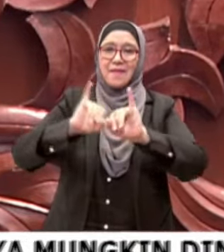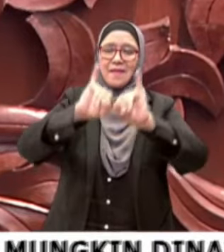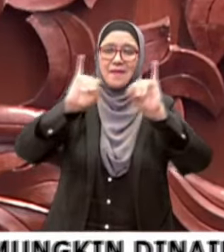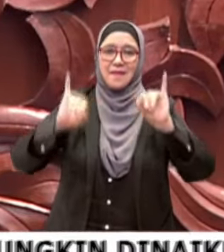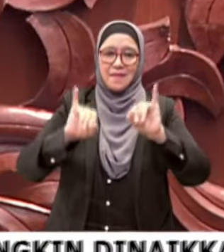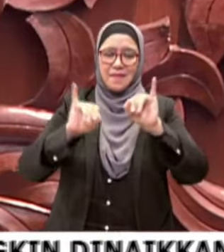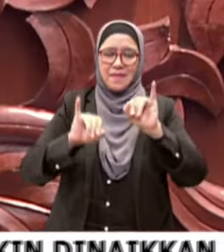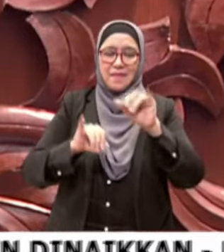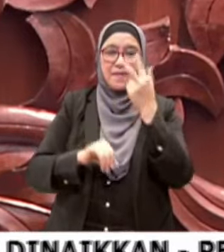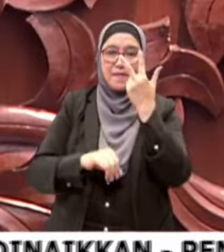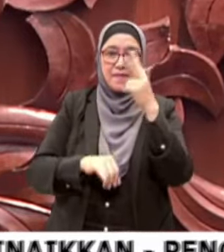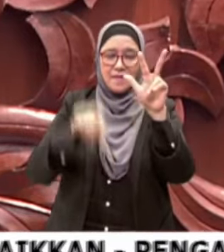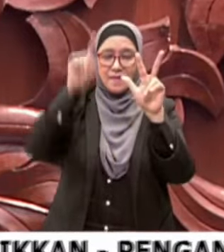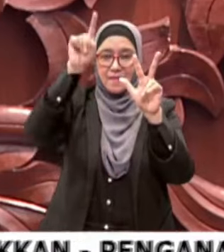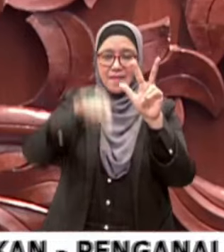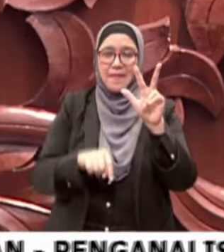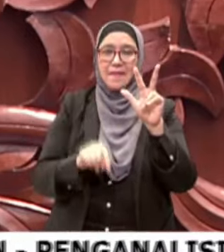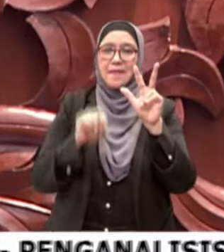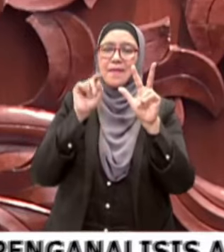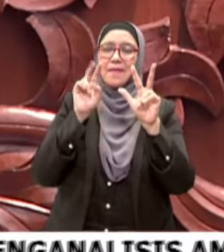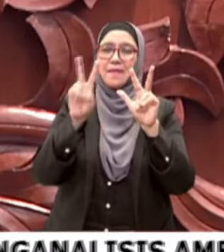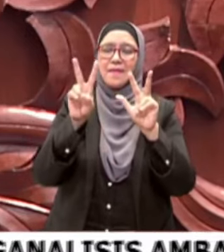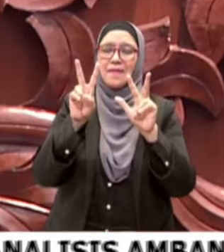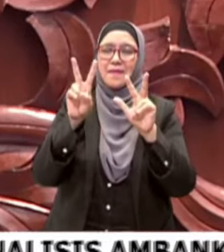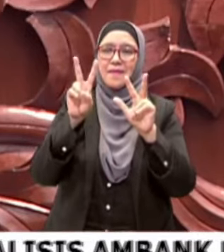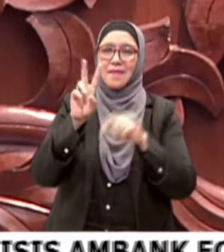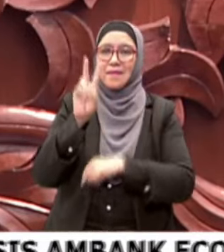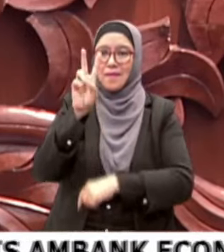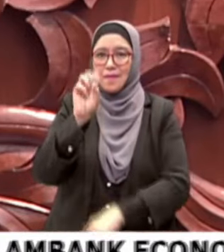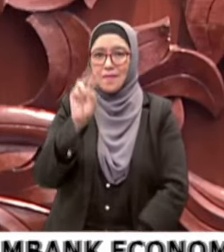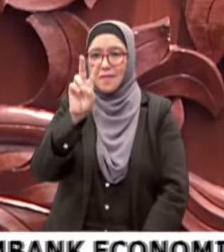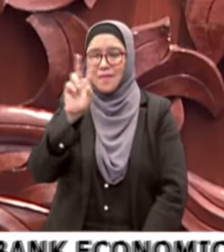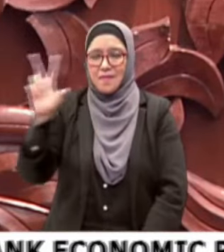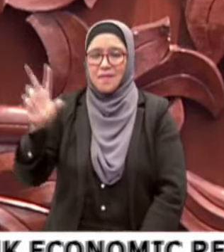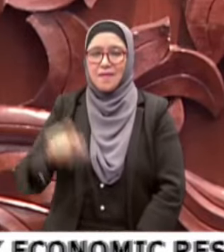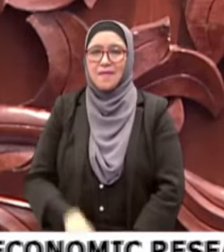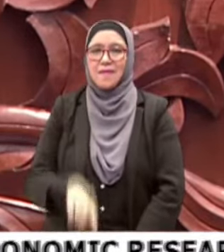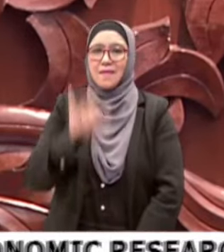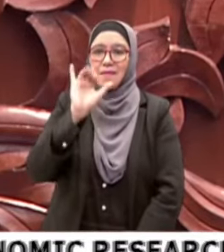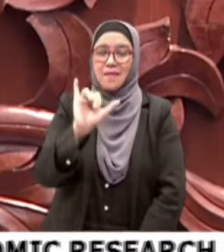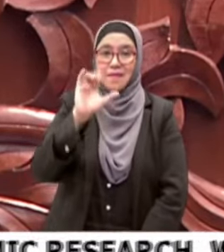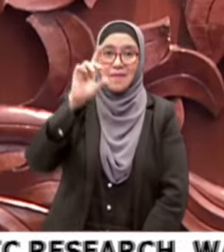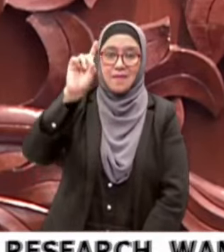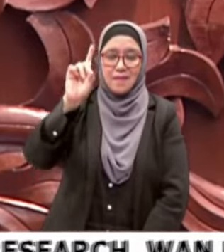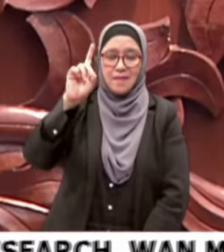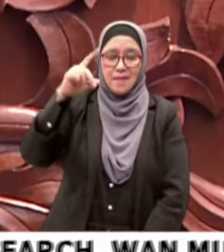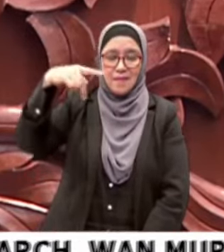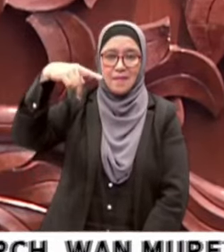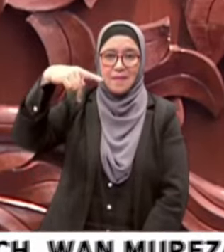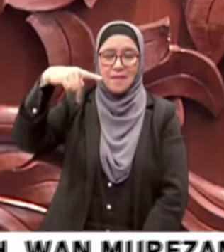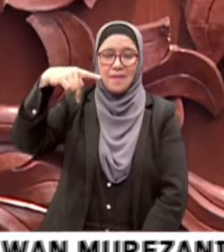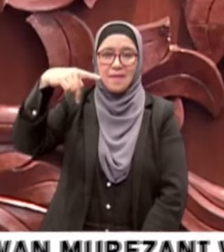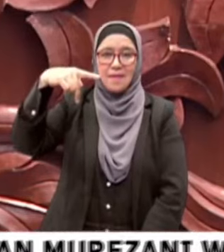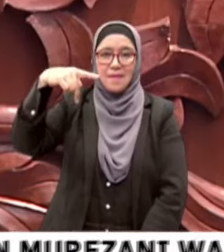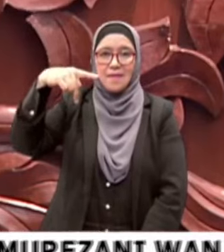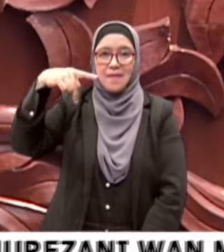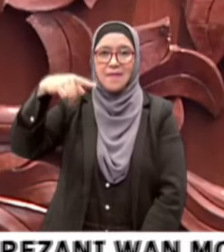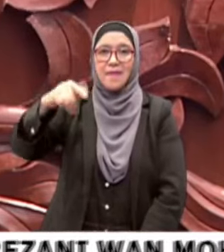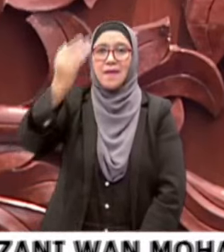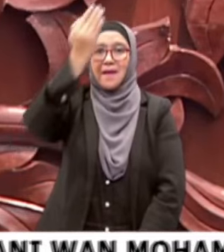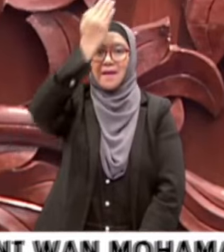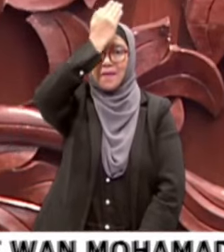Februari 2023 ke bawah dulu yang maha Mulia Sri Paduka Baginda yang agung dengan limpah